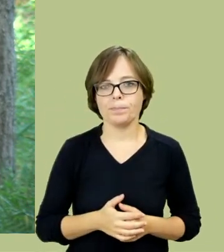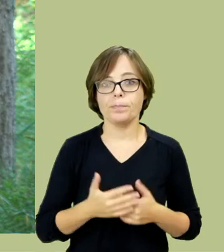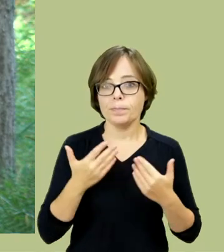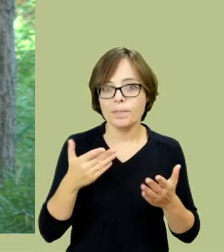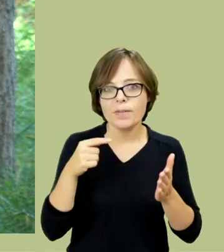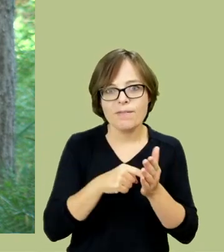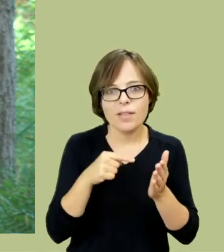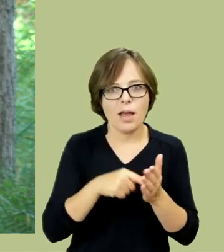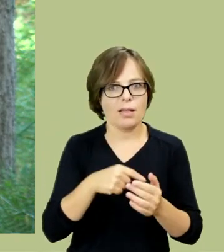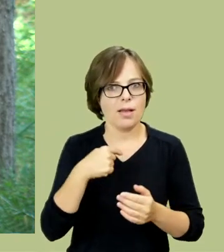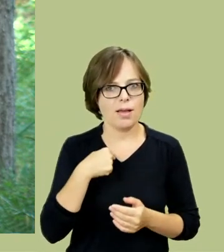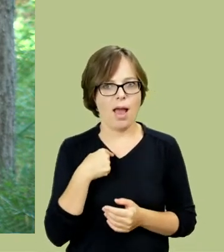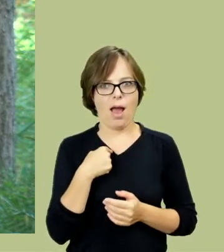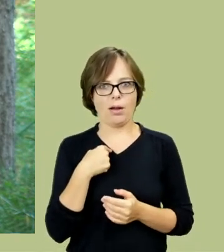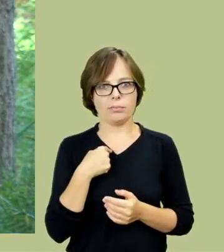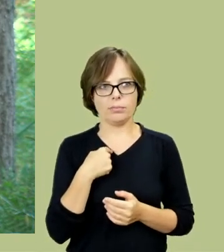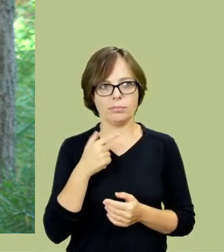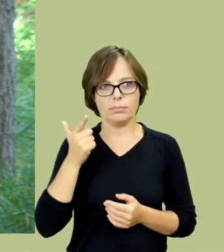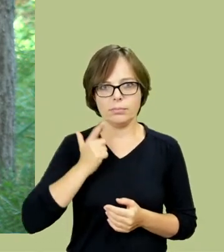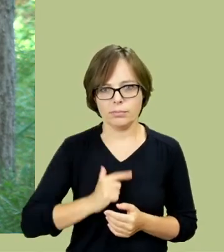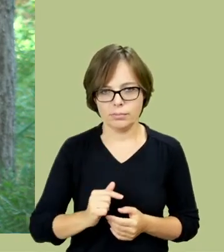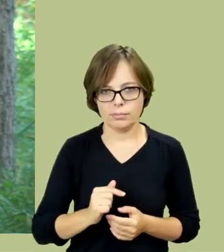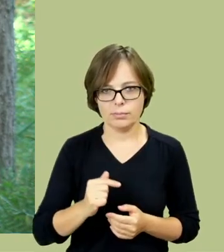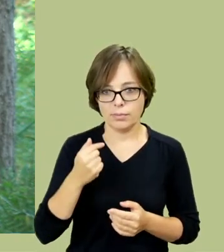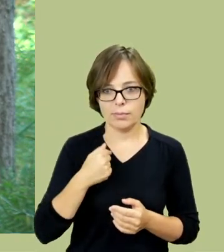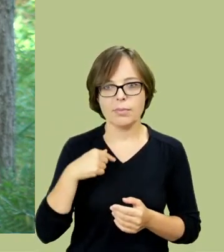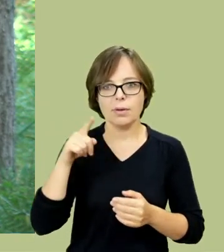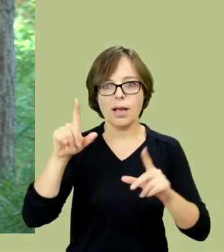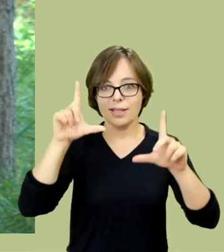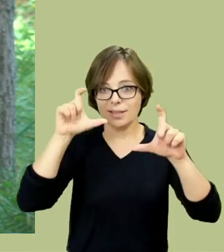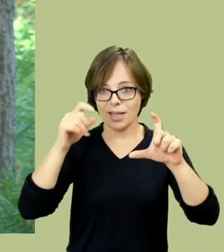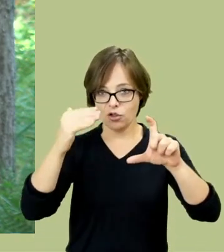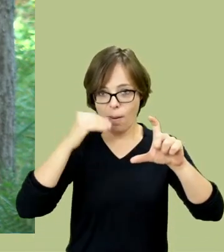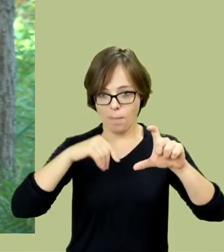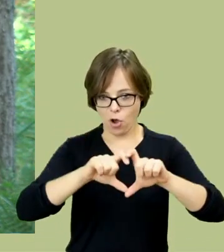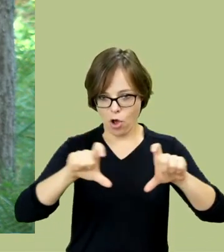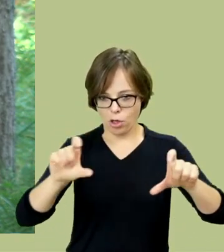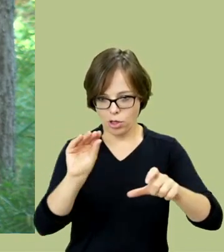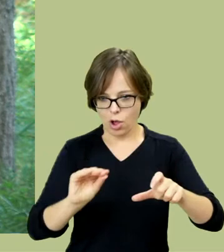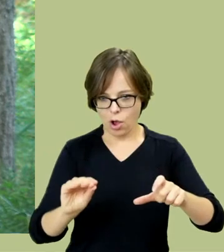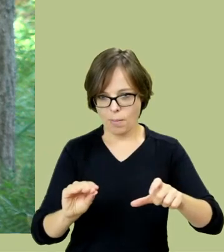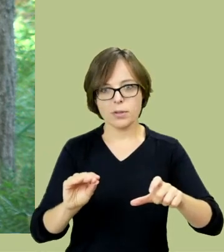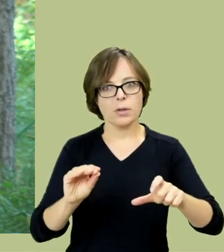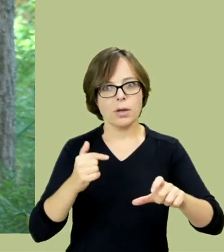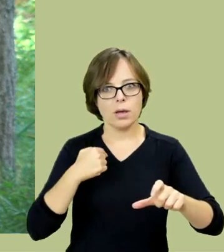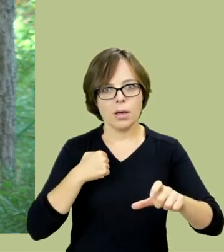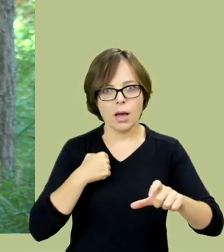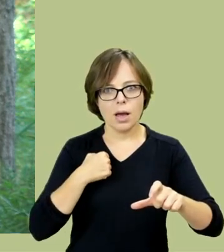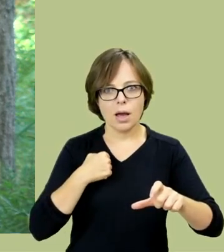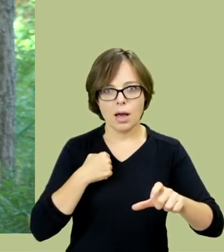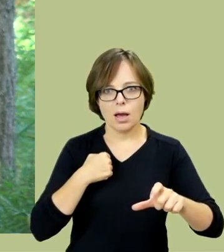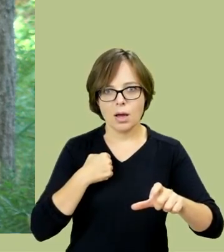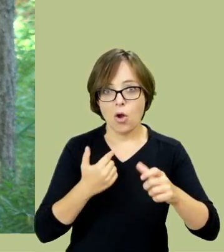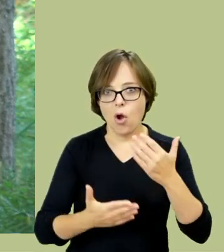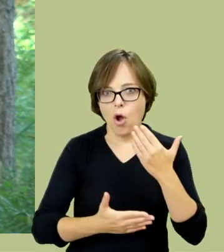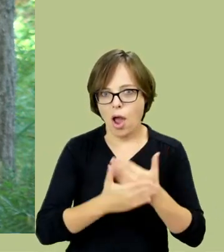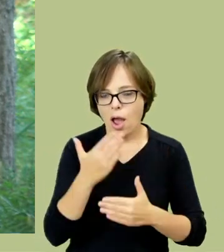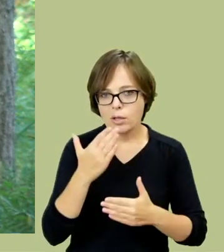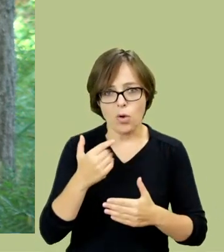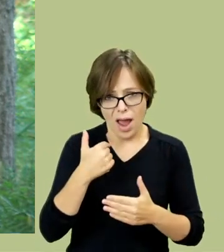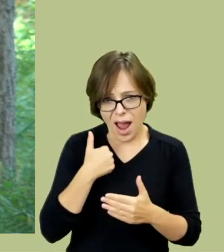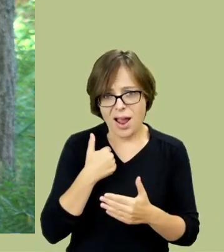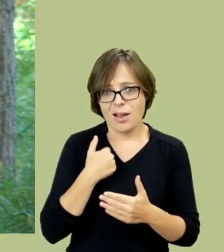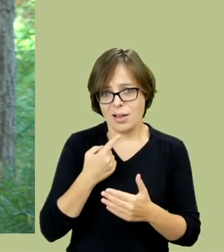Uświadomiłam sobie, że czytając notę pod tym zdjęciem, że o dokonaniach tej kobiety naprawdę, mimo że jestem